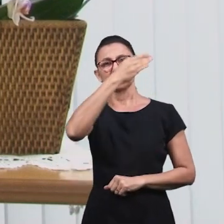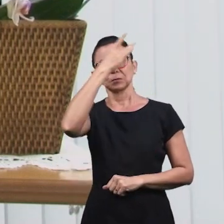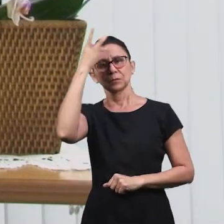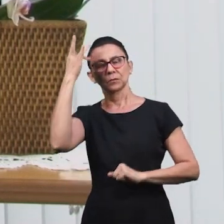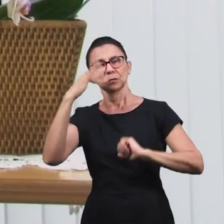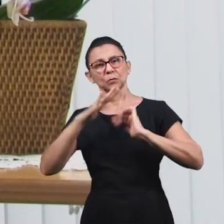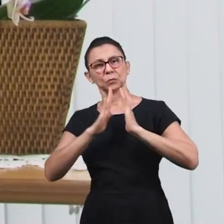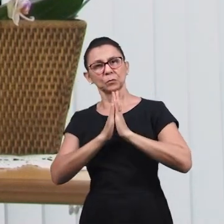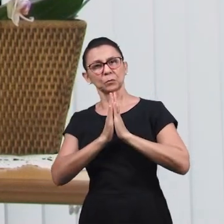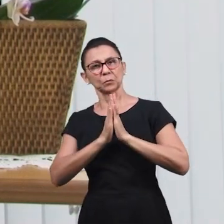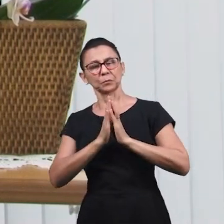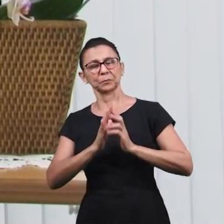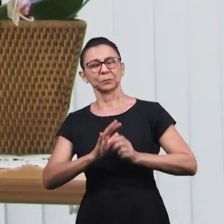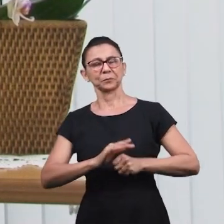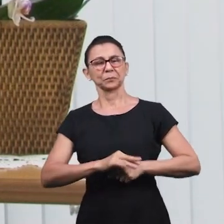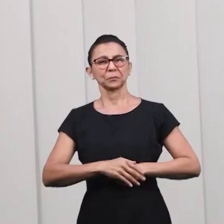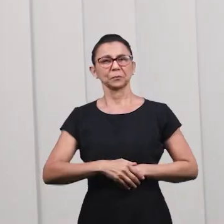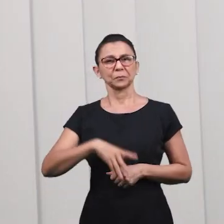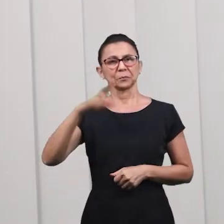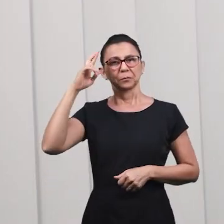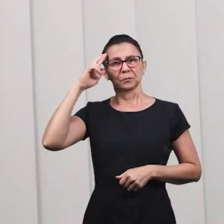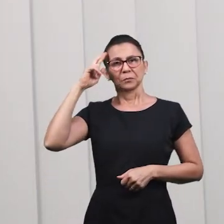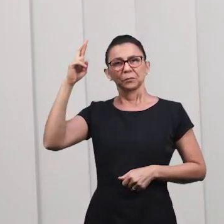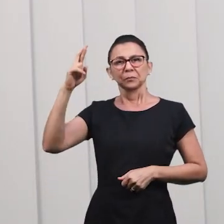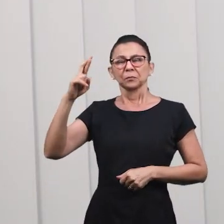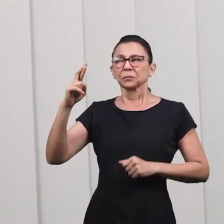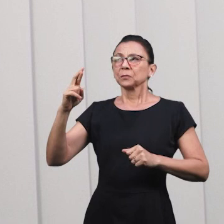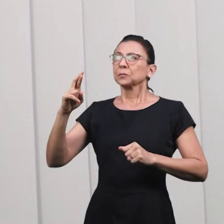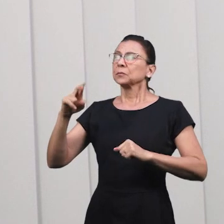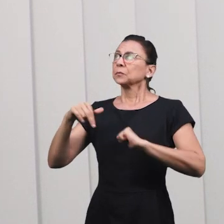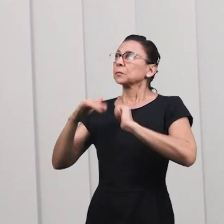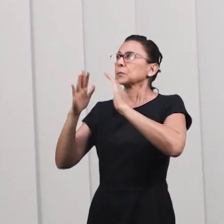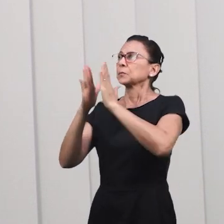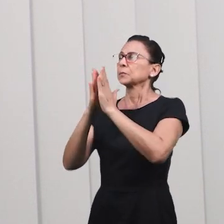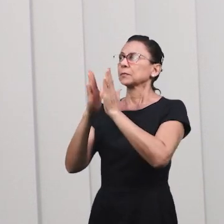prière à notre Dieu en ce moment. Nous prions notre Dieu.